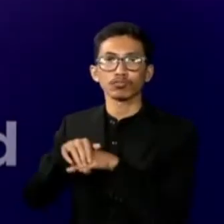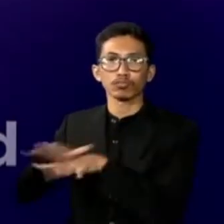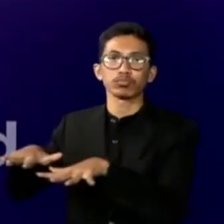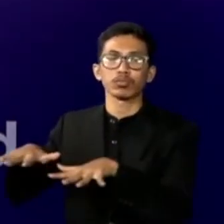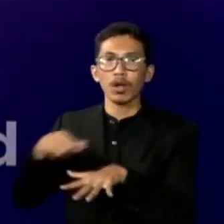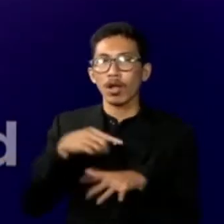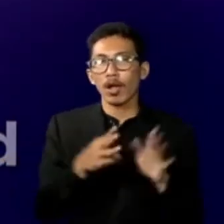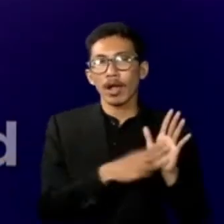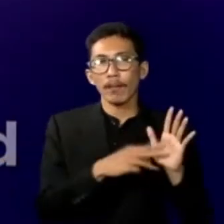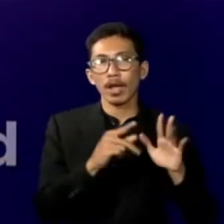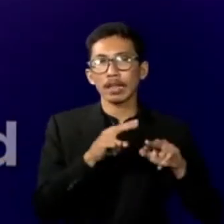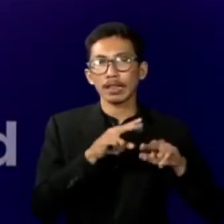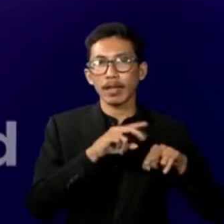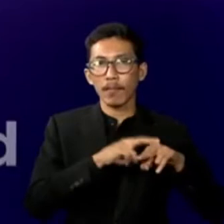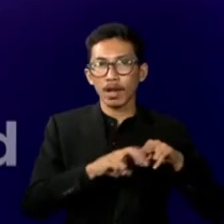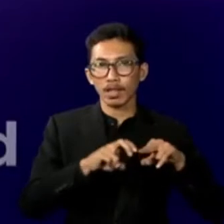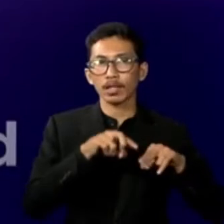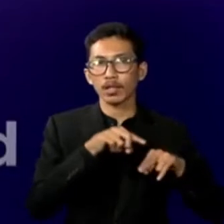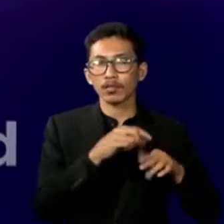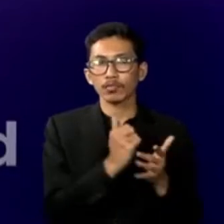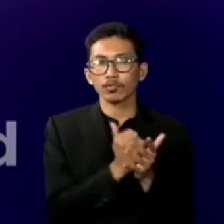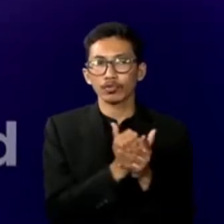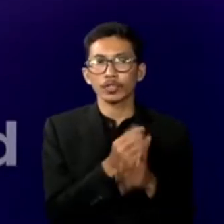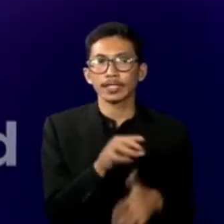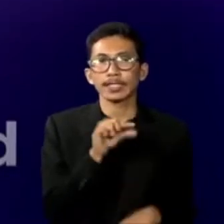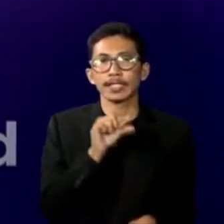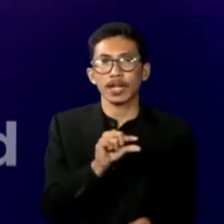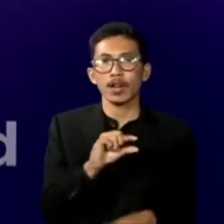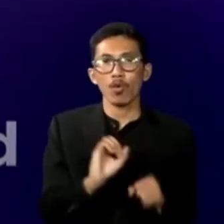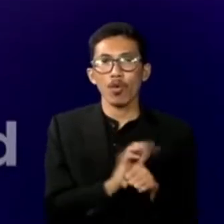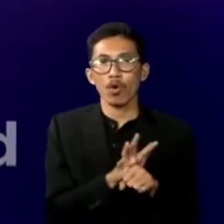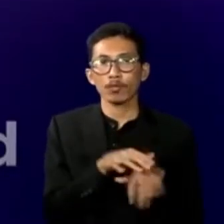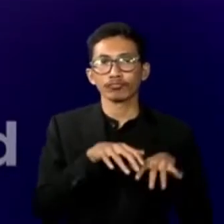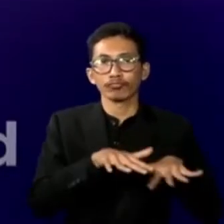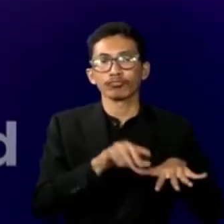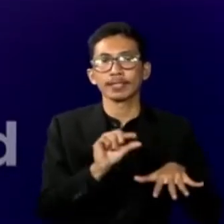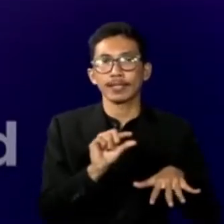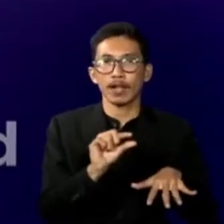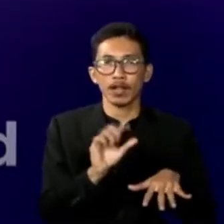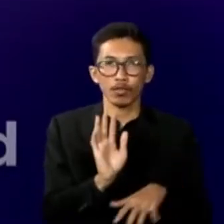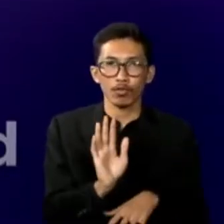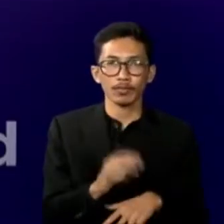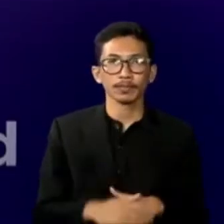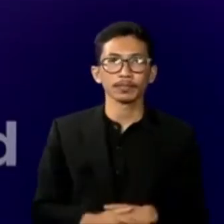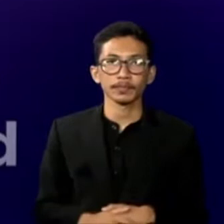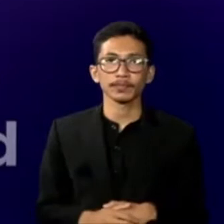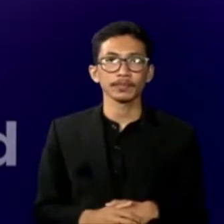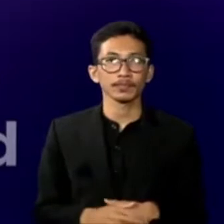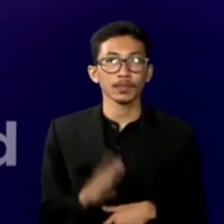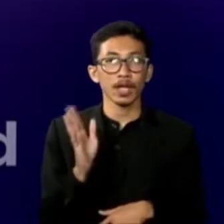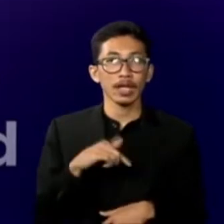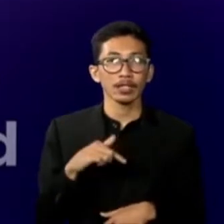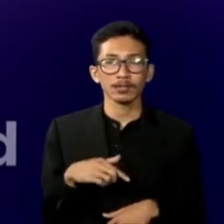sangat kecil Jadi diharapkan kepada masyarakat demikian juga Karena sekarang di ini